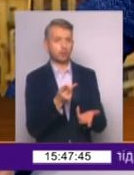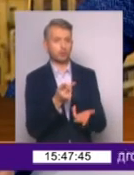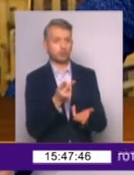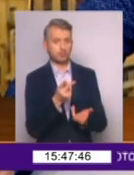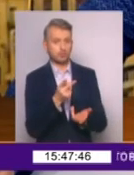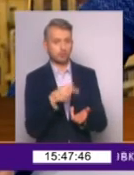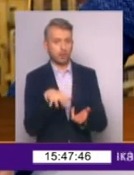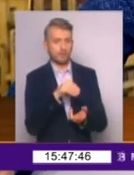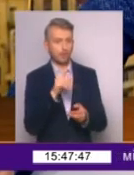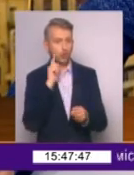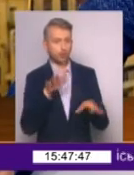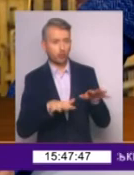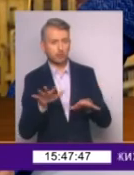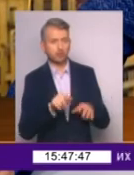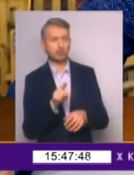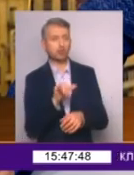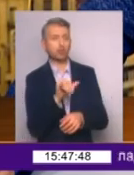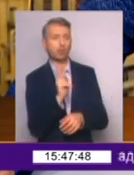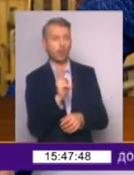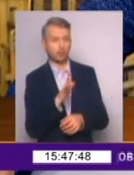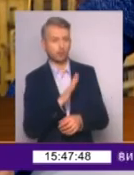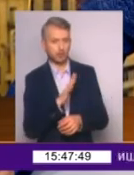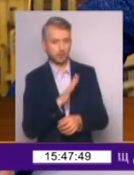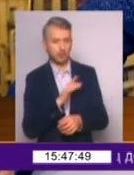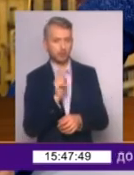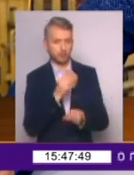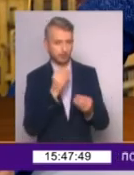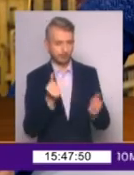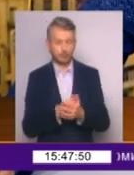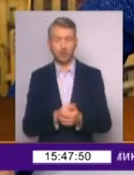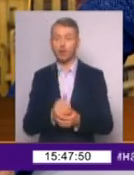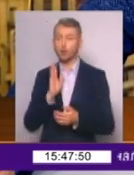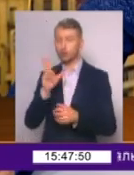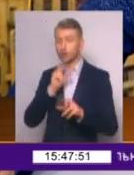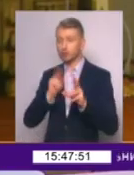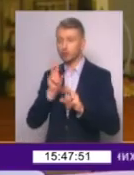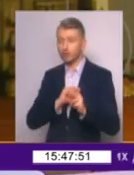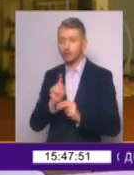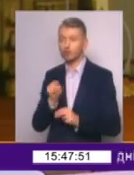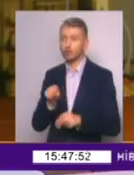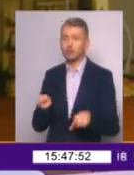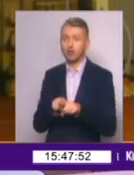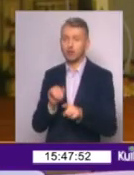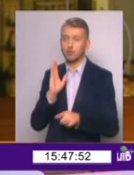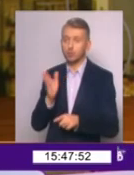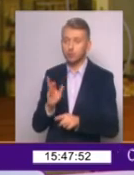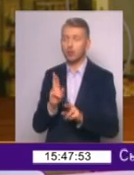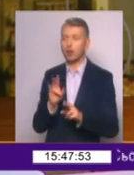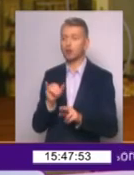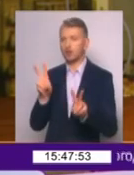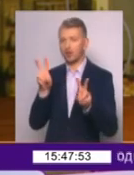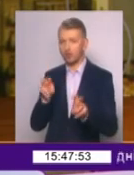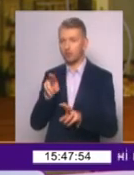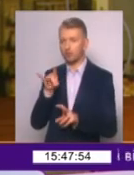ці всі сумніви, які там у когось були, вони відійдуть. Так, ну дійсно, будемо сподіватися, що воно таким чином і буде, як воно і називається,